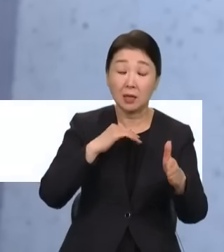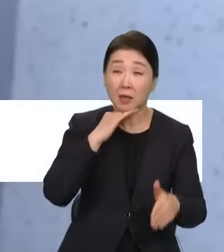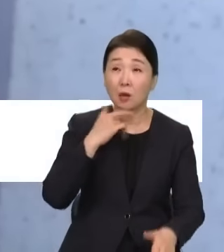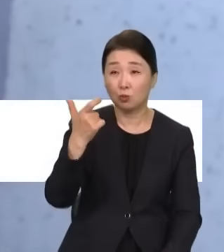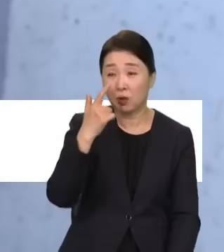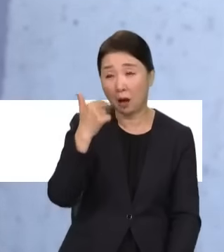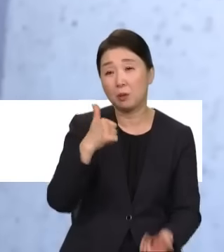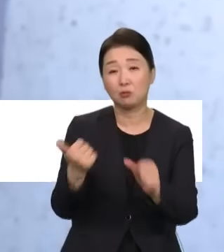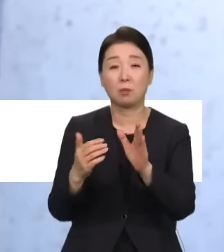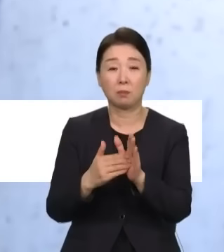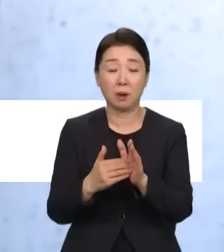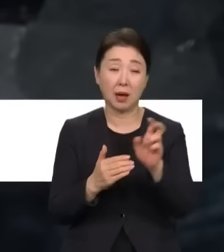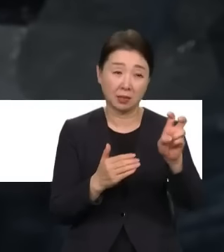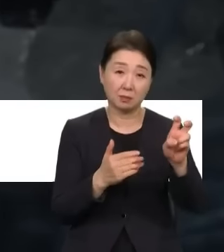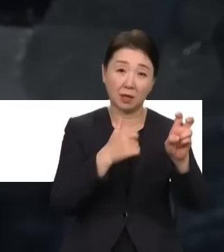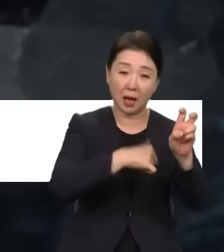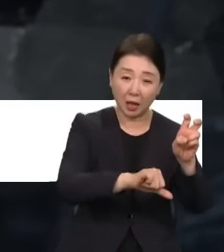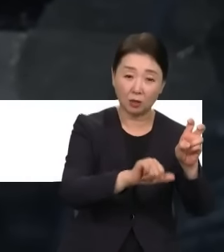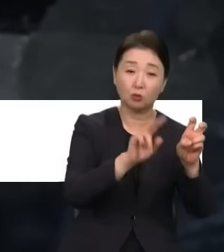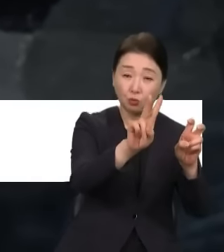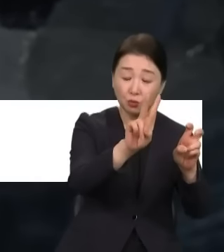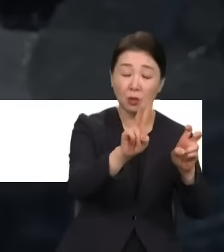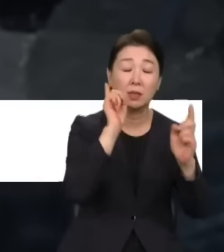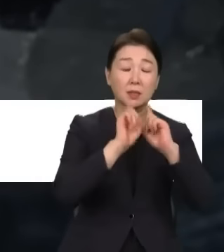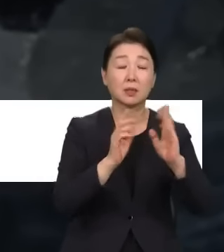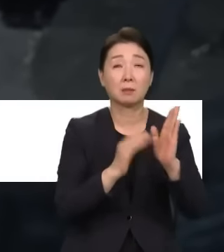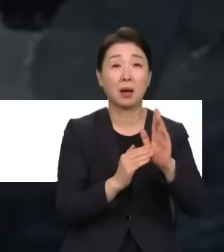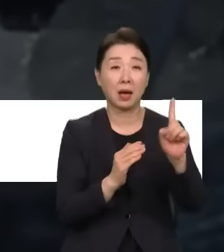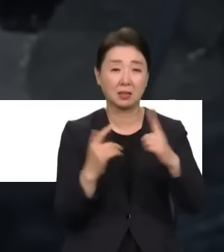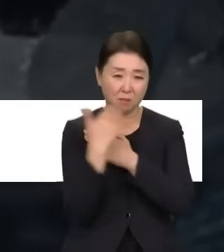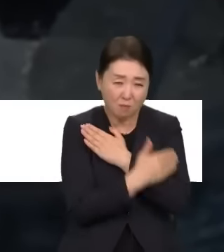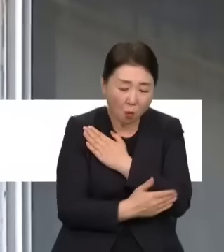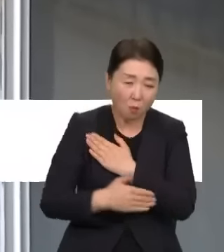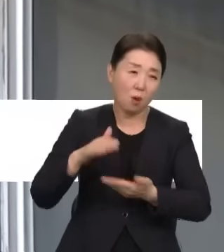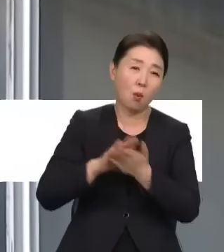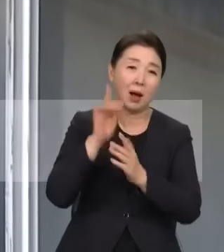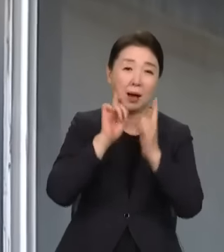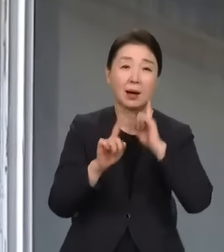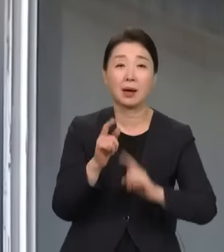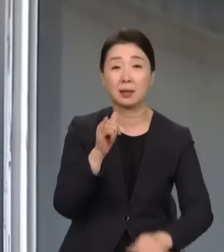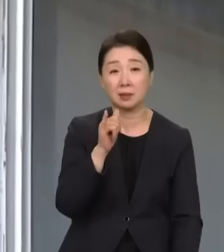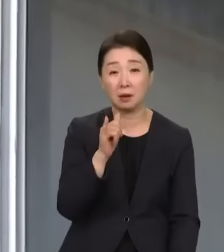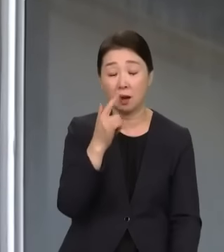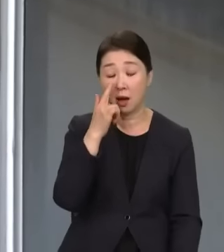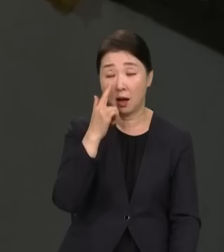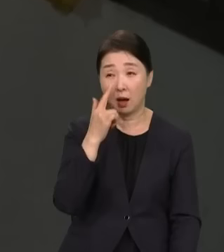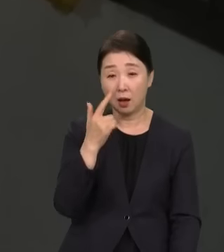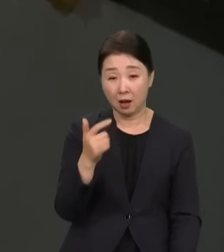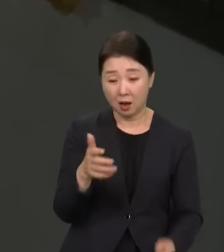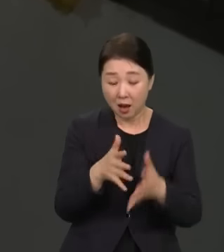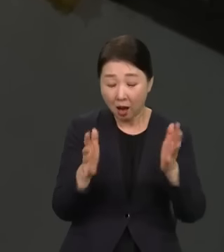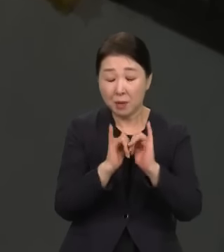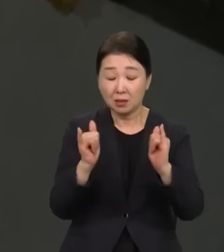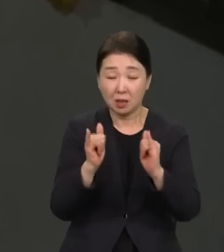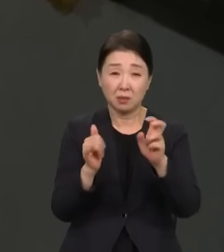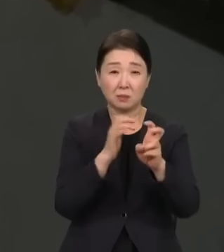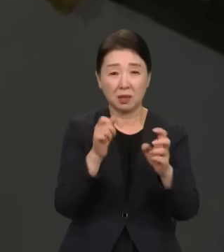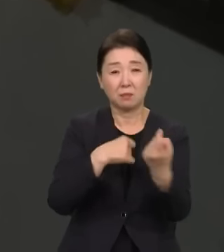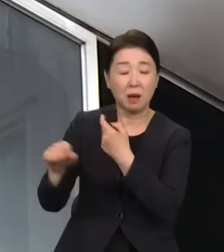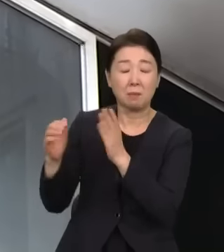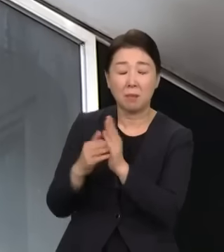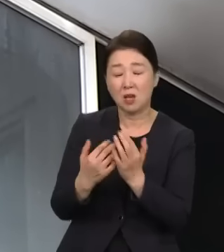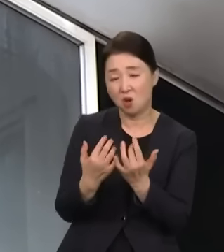숨졌고 20대 아들 2명이 다쳤는데 한 명은 전신에 화상을 입었습니다. 아파트 주민 10여 명도 대피를 하다